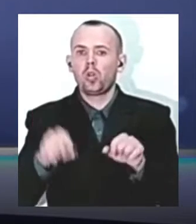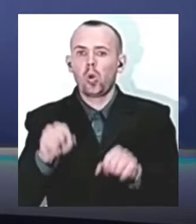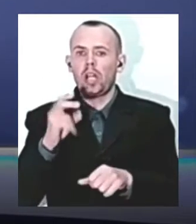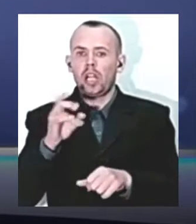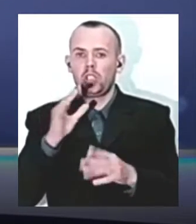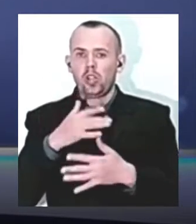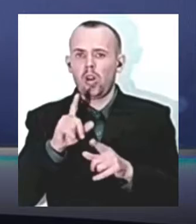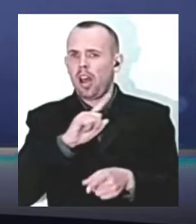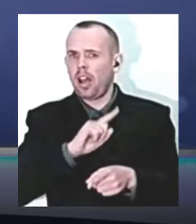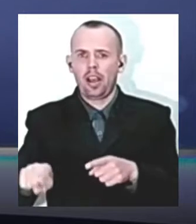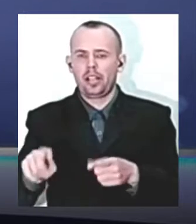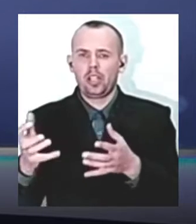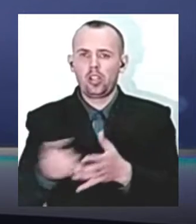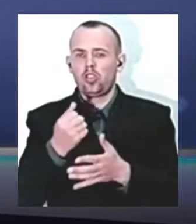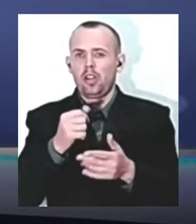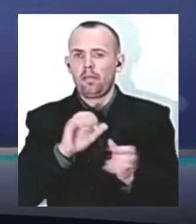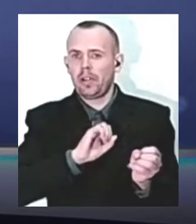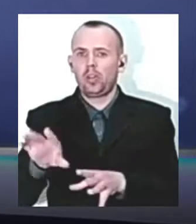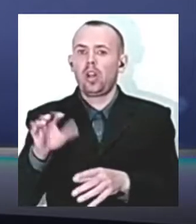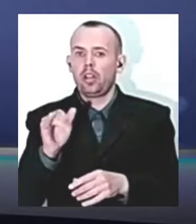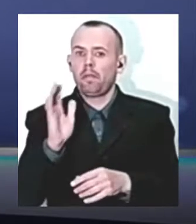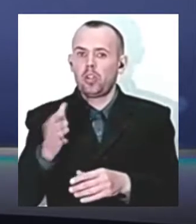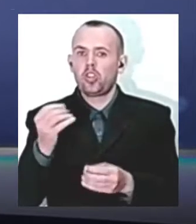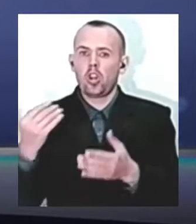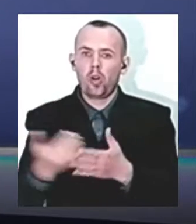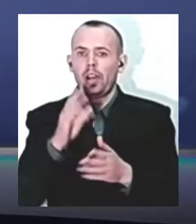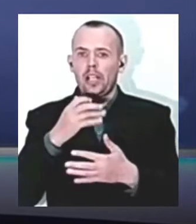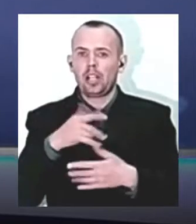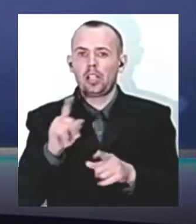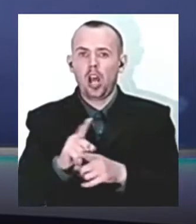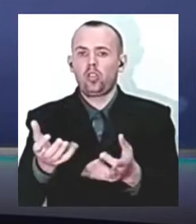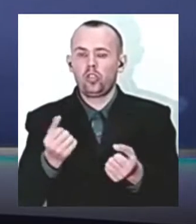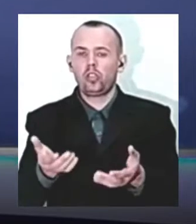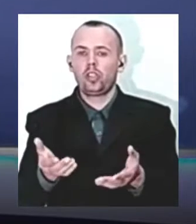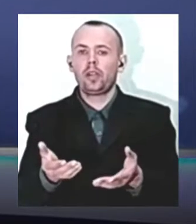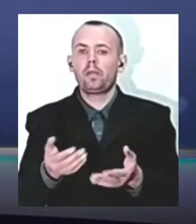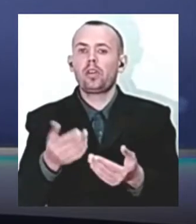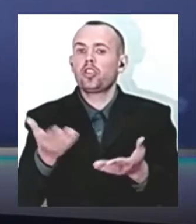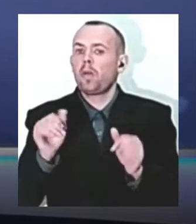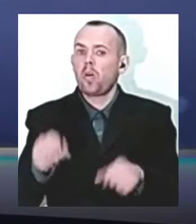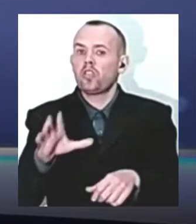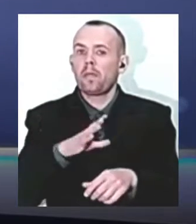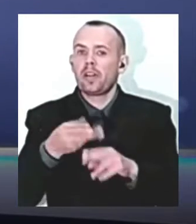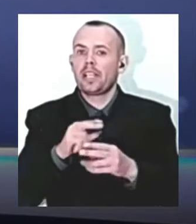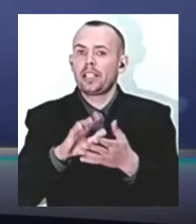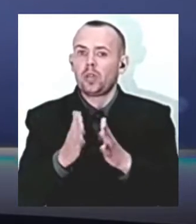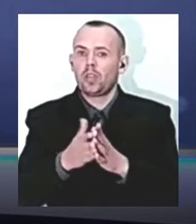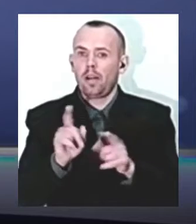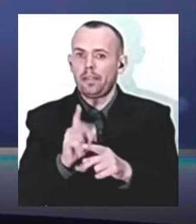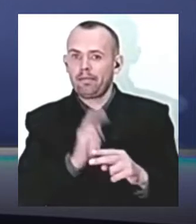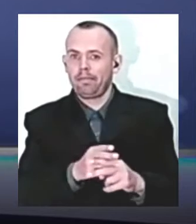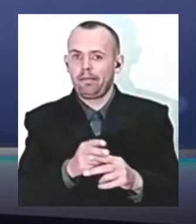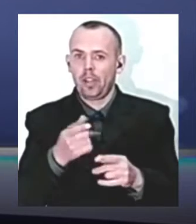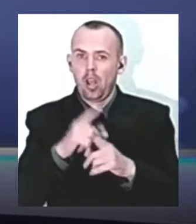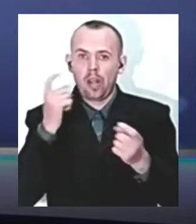знайшли, перекинули, і буде ще новий кисень також отримано. Чи можна було тій ситуації все ж таки запобігти? Бо оцю інформацію ми вже отримали,